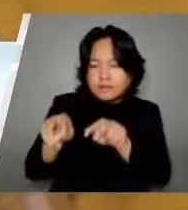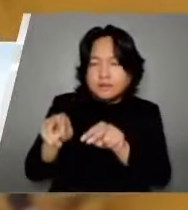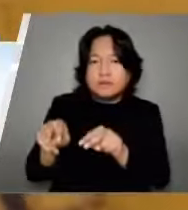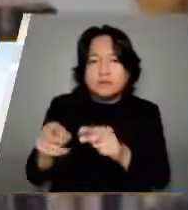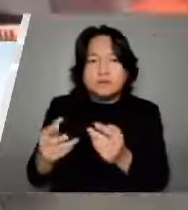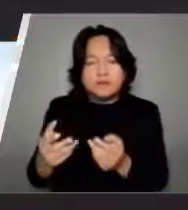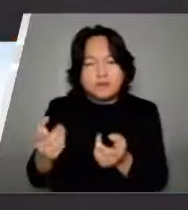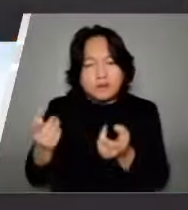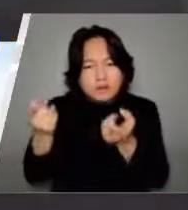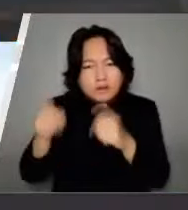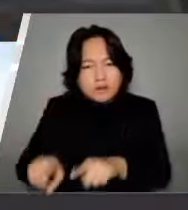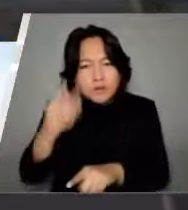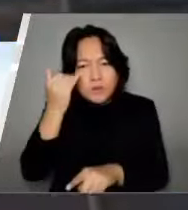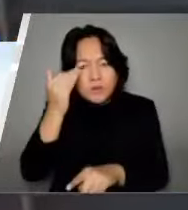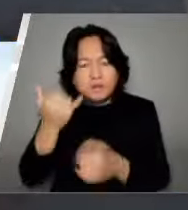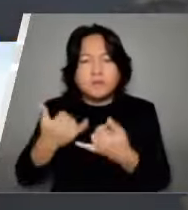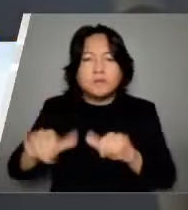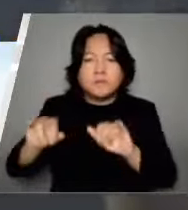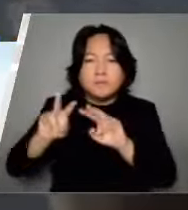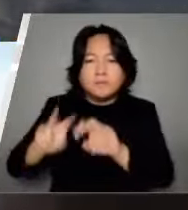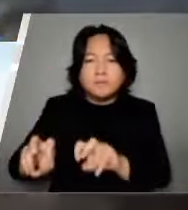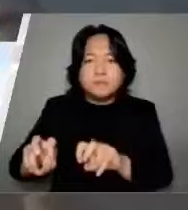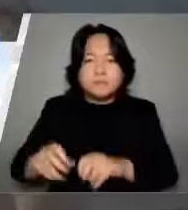ng insidente.